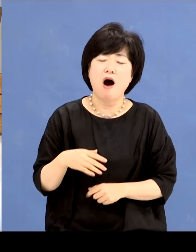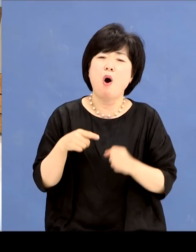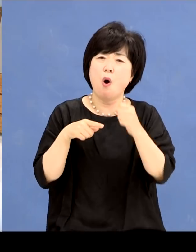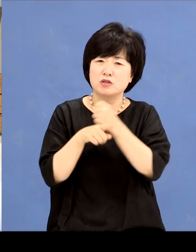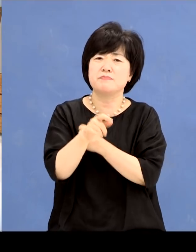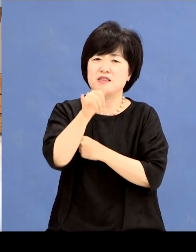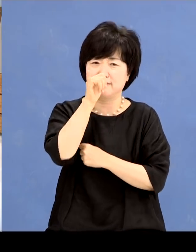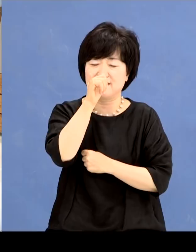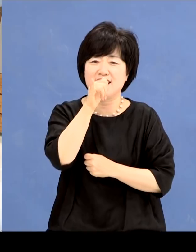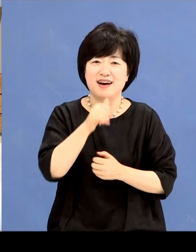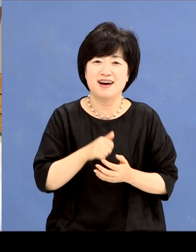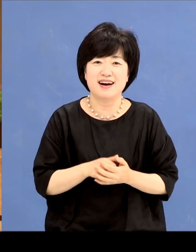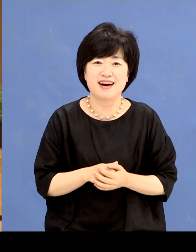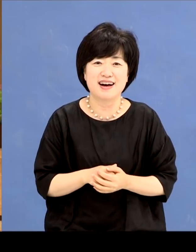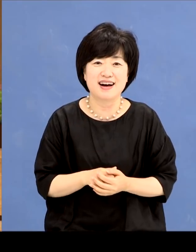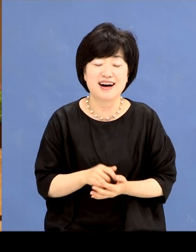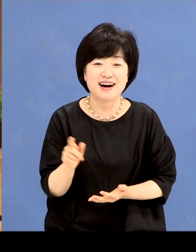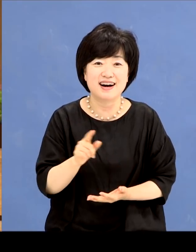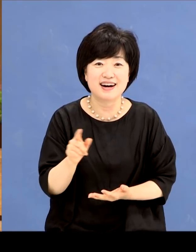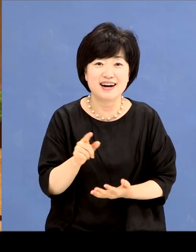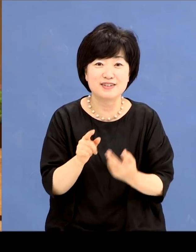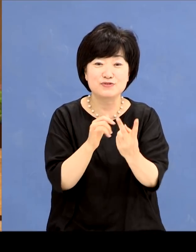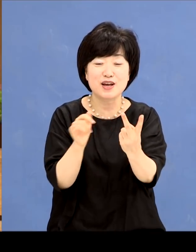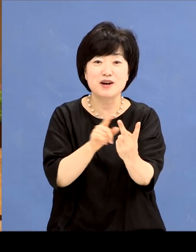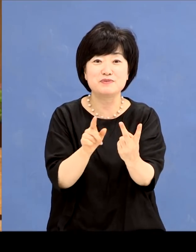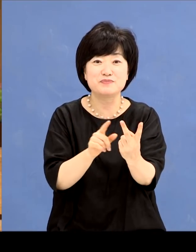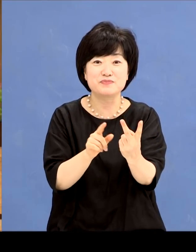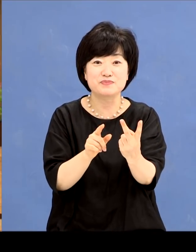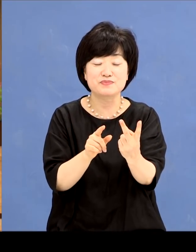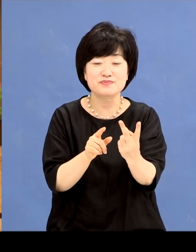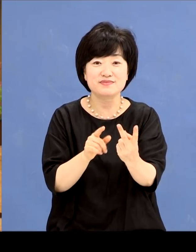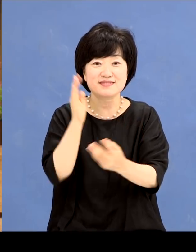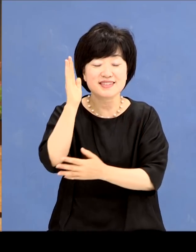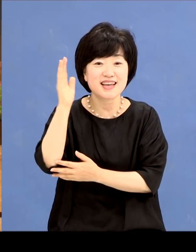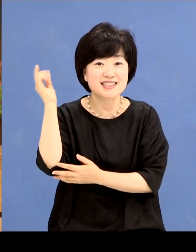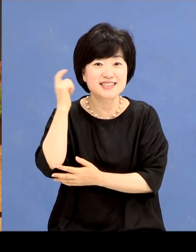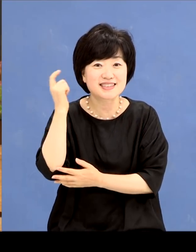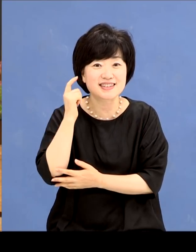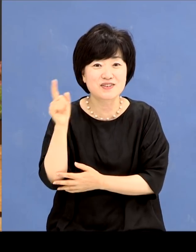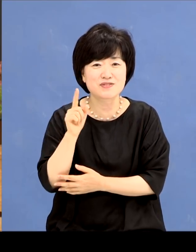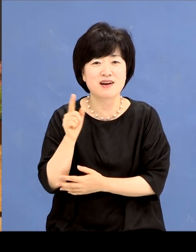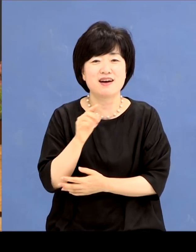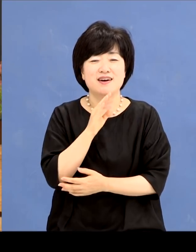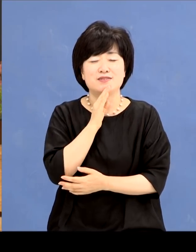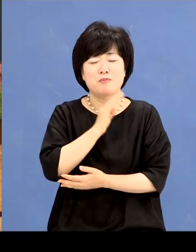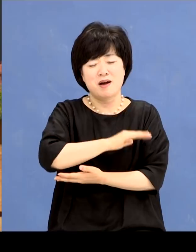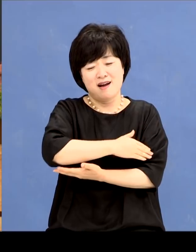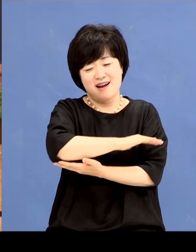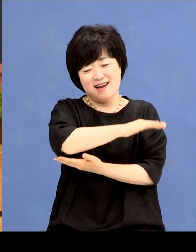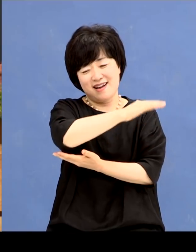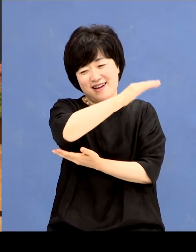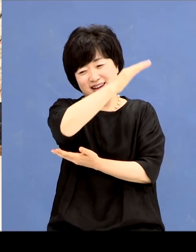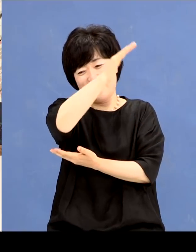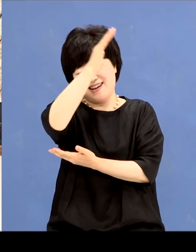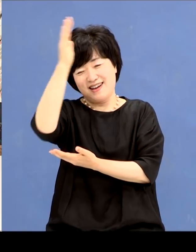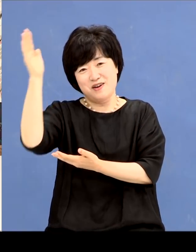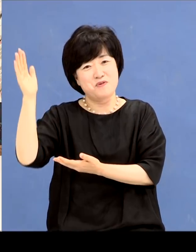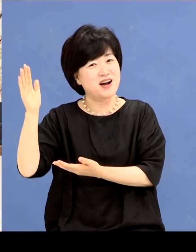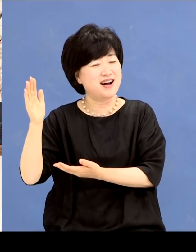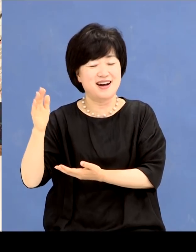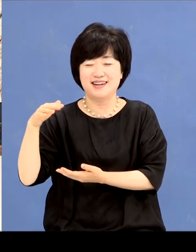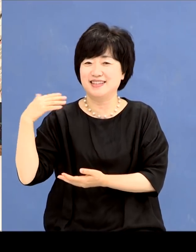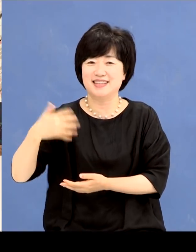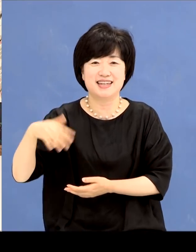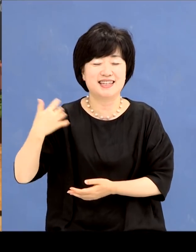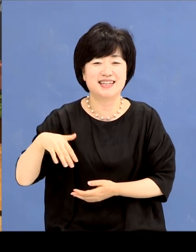놀랐죠. 아주 의미 있는 사업이네요. 네. 어떠세요? 우리 두 분 김성민 대표 살아온 얘기 들으니까 정말 파란만장하다는 표현이 정말 딱